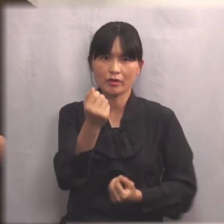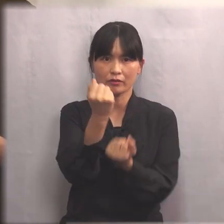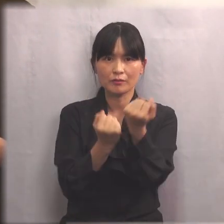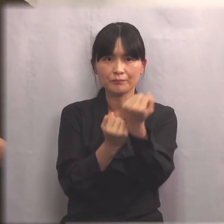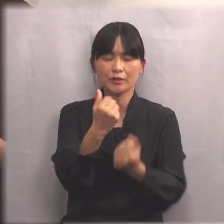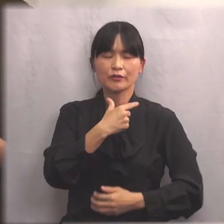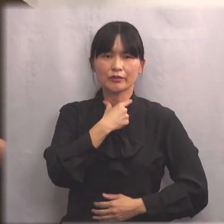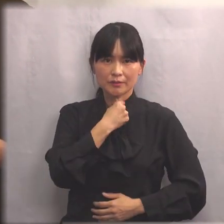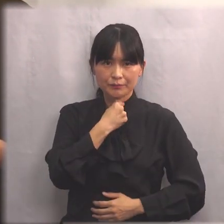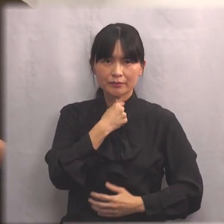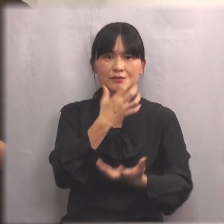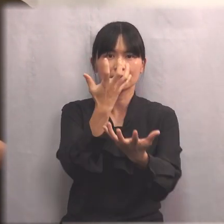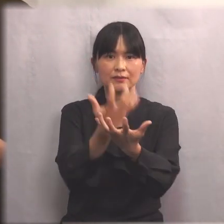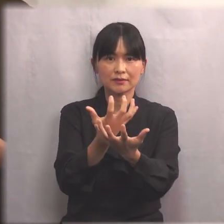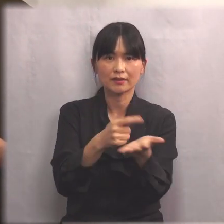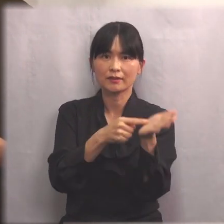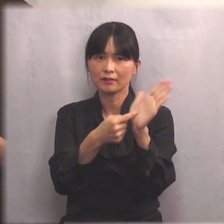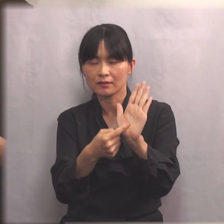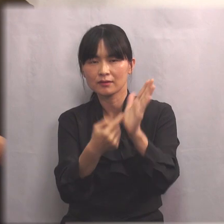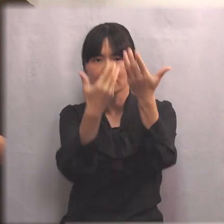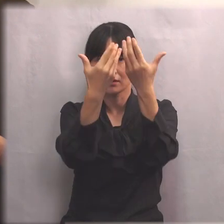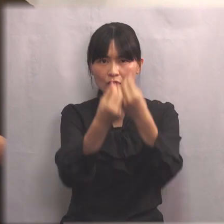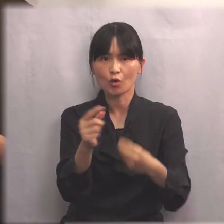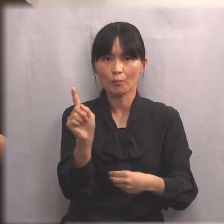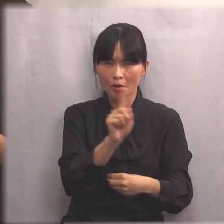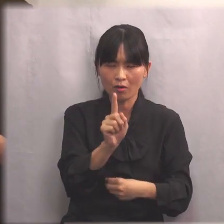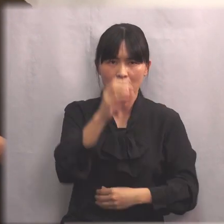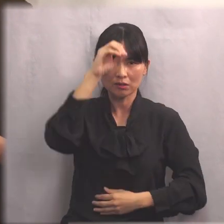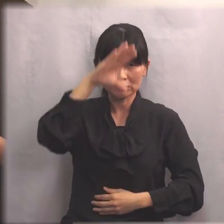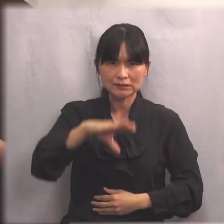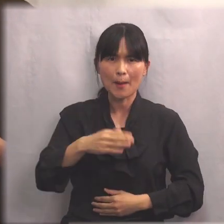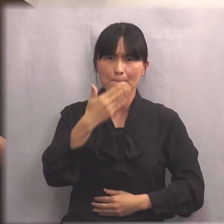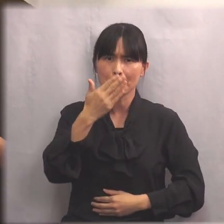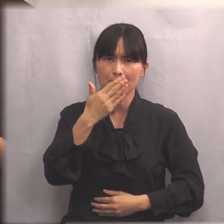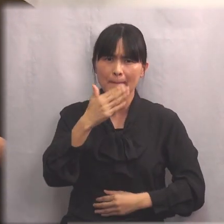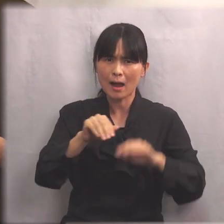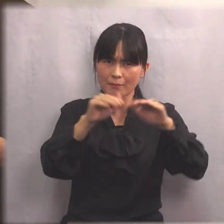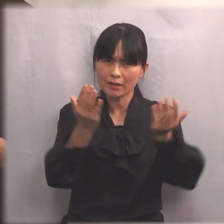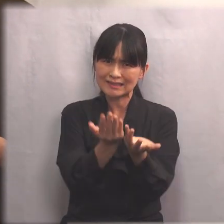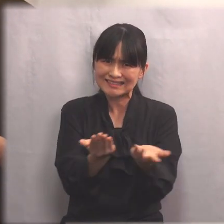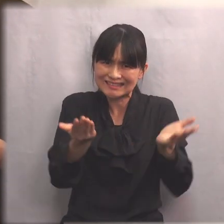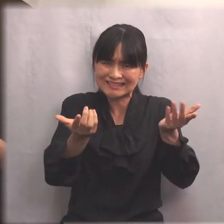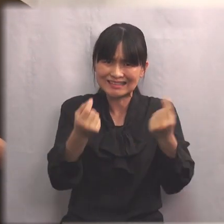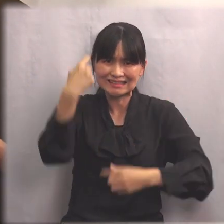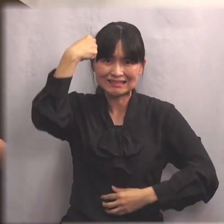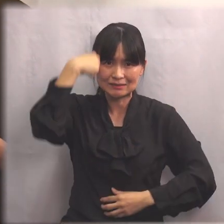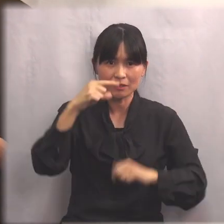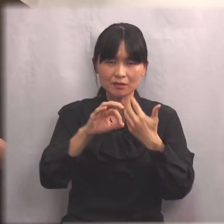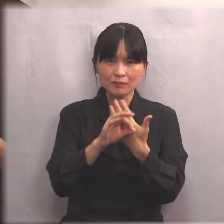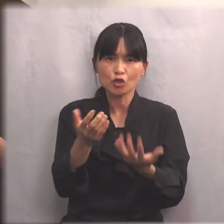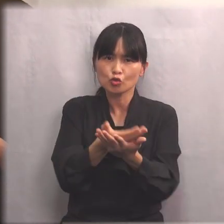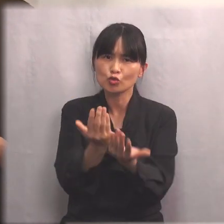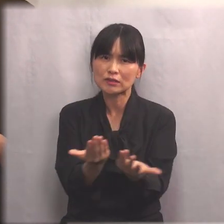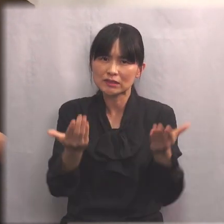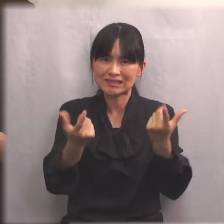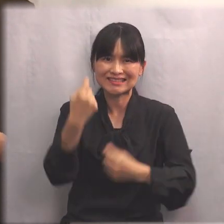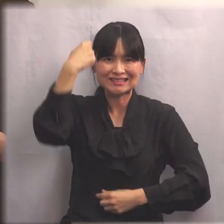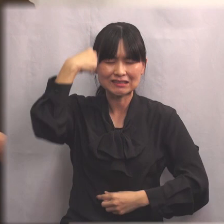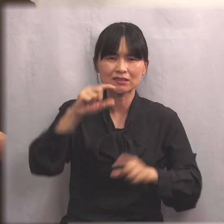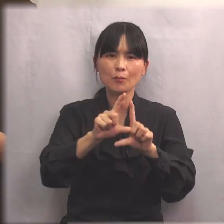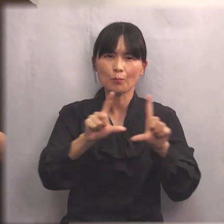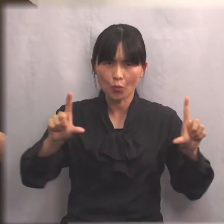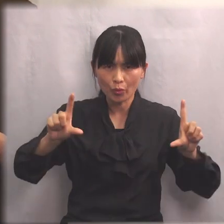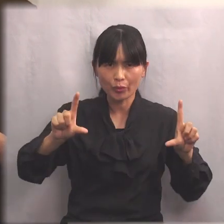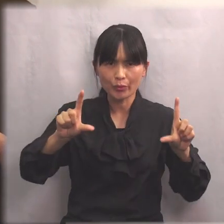오늘 여러분께 설명드리는 저희의 혁신안은 그보다는 매일 밥상머리에 올라오는 밥그릇 아니면 국그릇